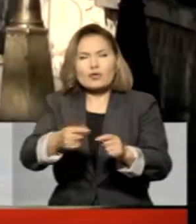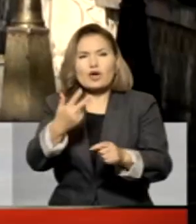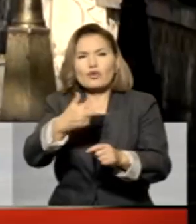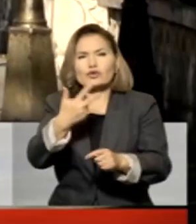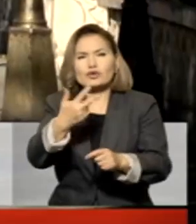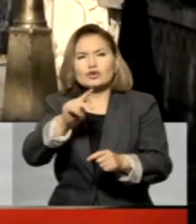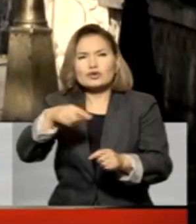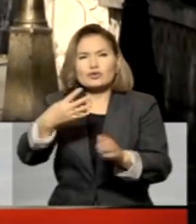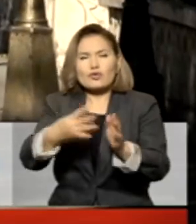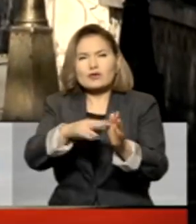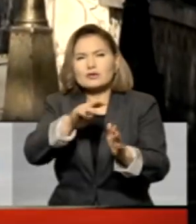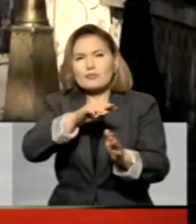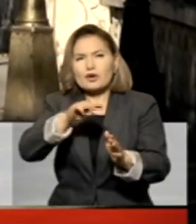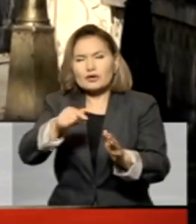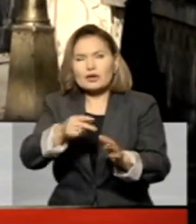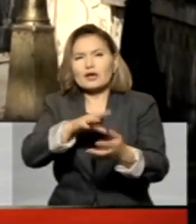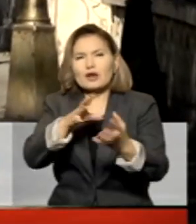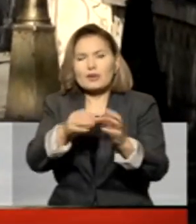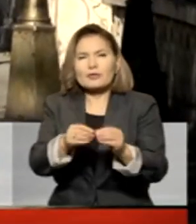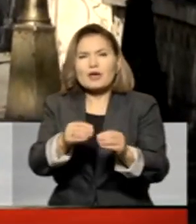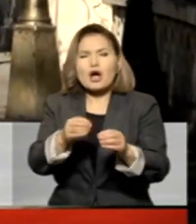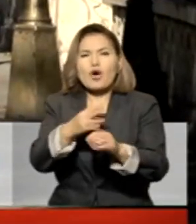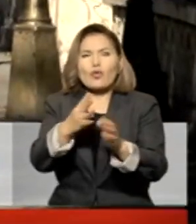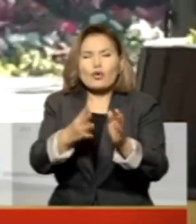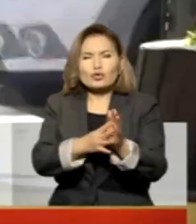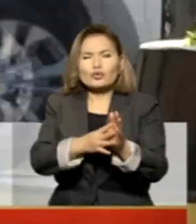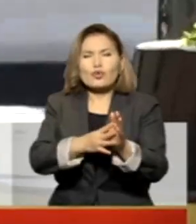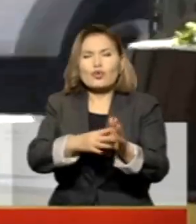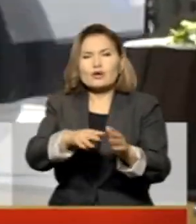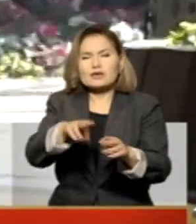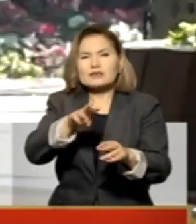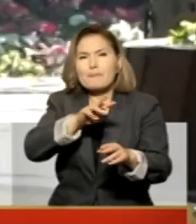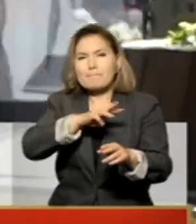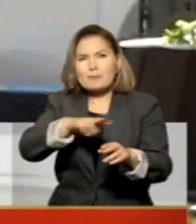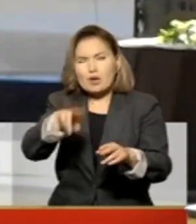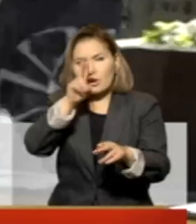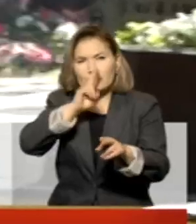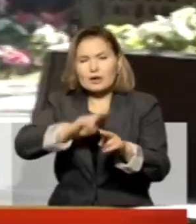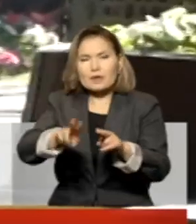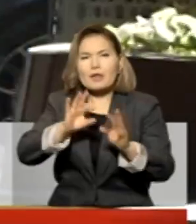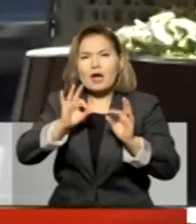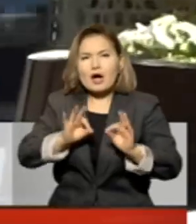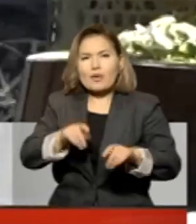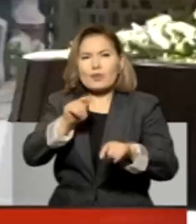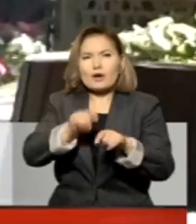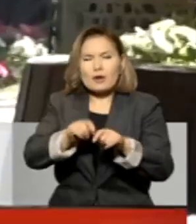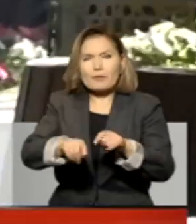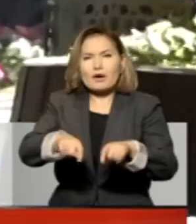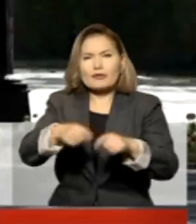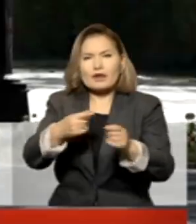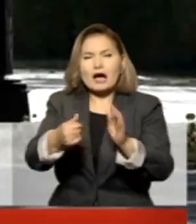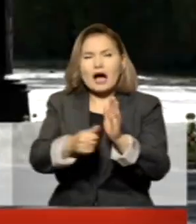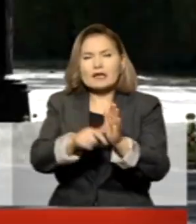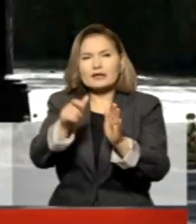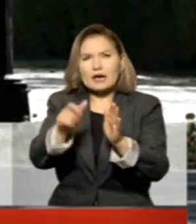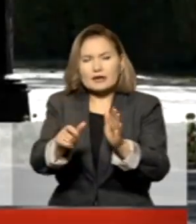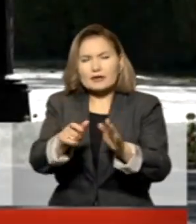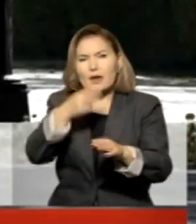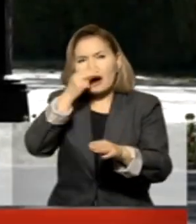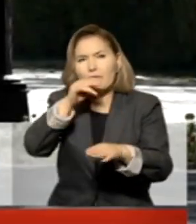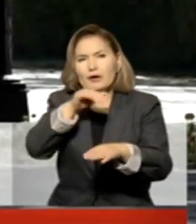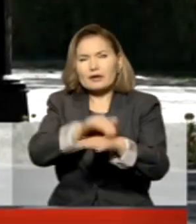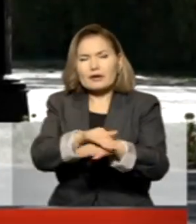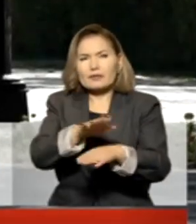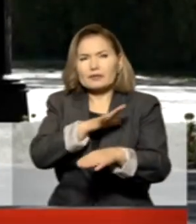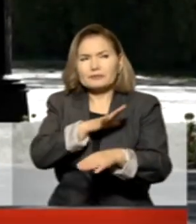миллион теңге тігіп, 19-1 миллион теңгесінен айырылған. Прокурорлар жүргізген тексеріс барысында 6 адамға қатысты осындай